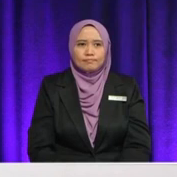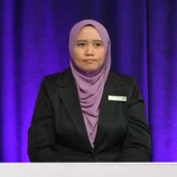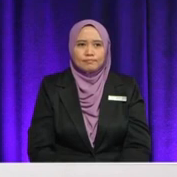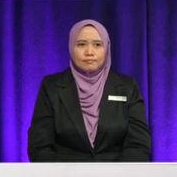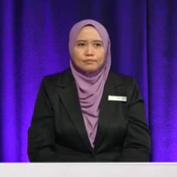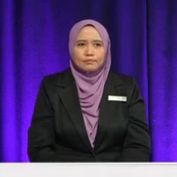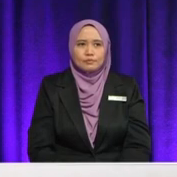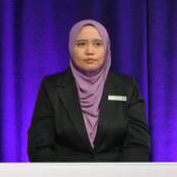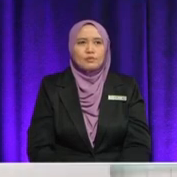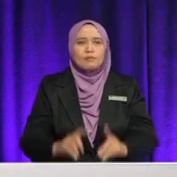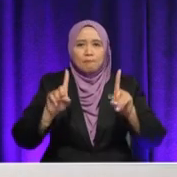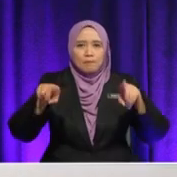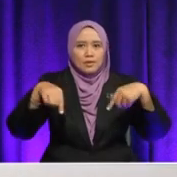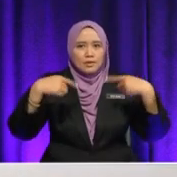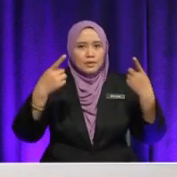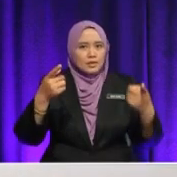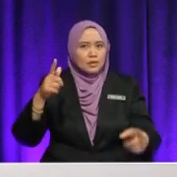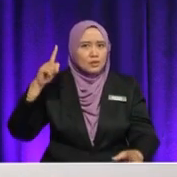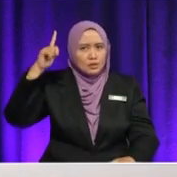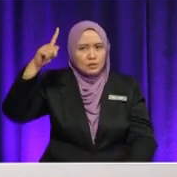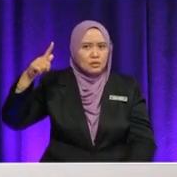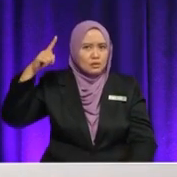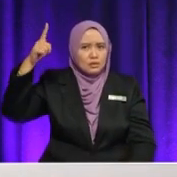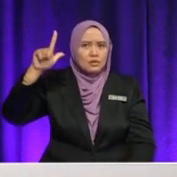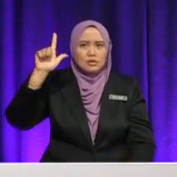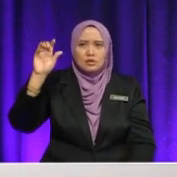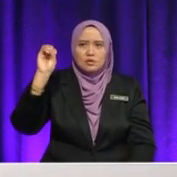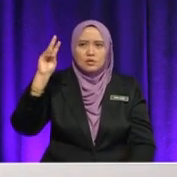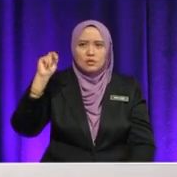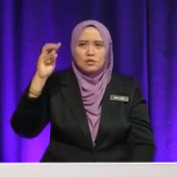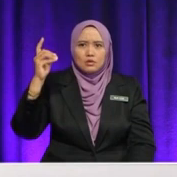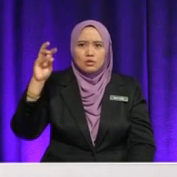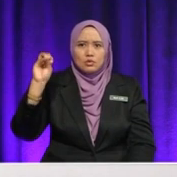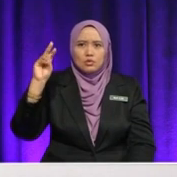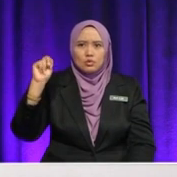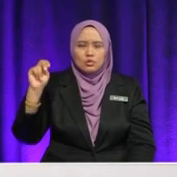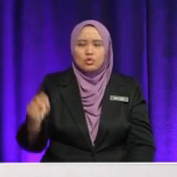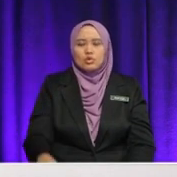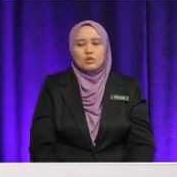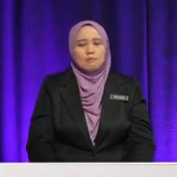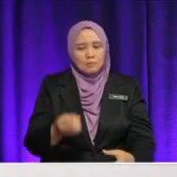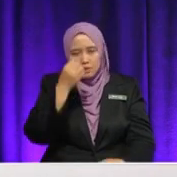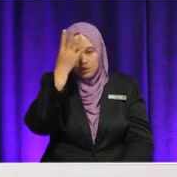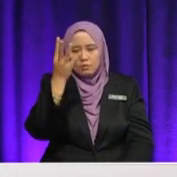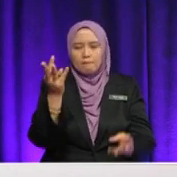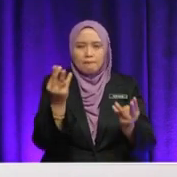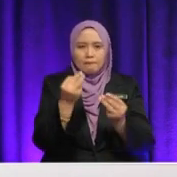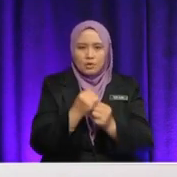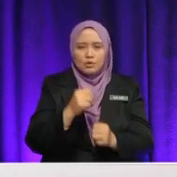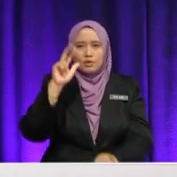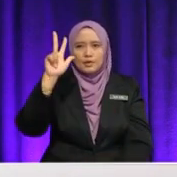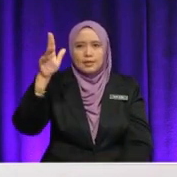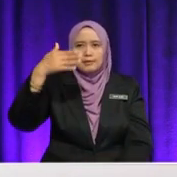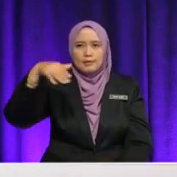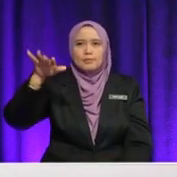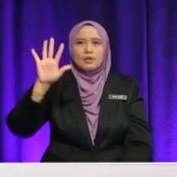mereka berangkat ke London untuk menyatakan hasrat menentukan 3/5 masih mereka enak 35d pada bidang anggota MPV